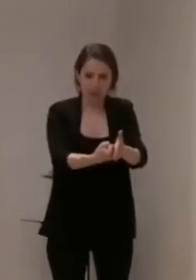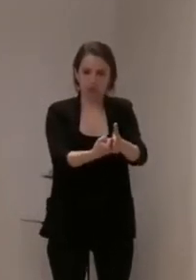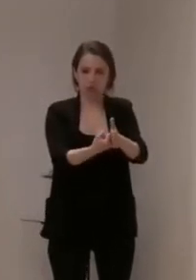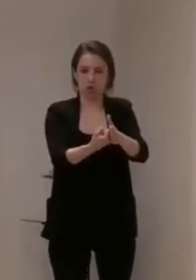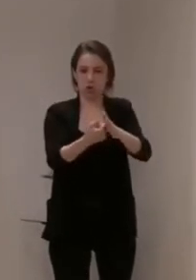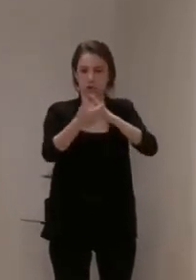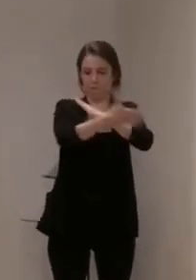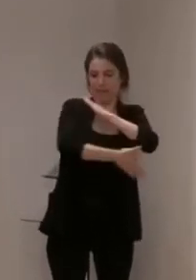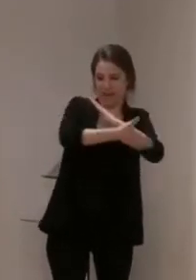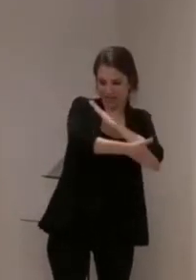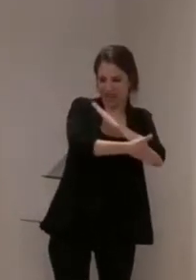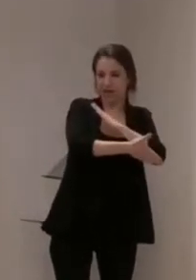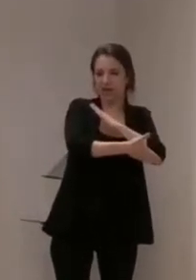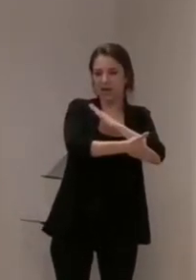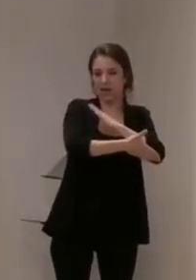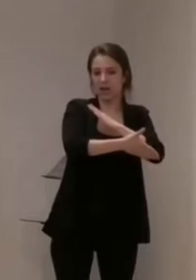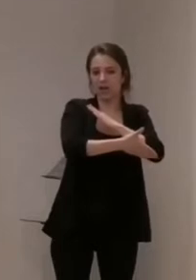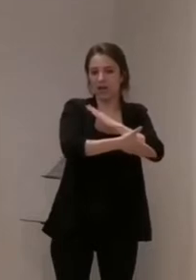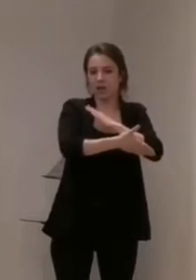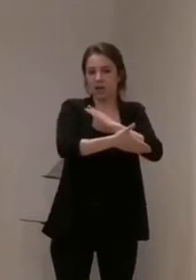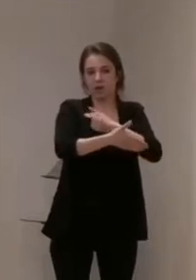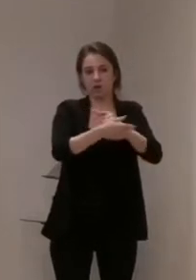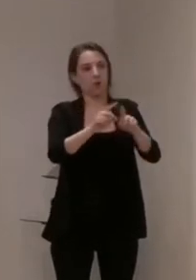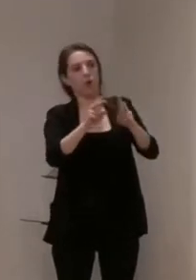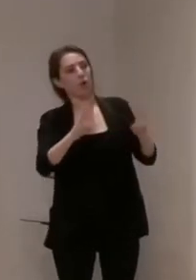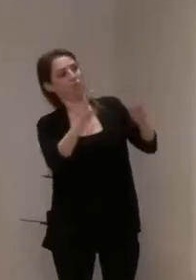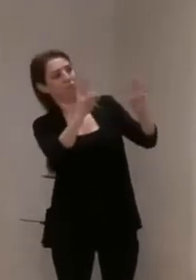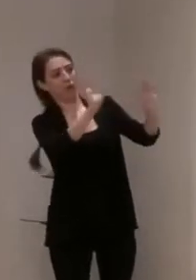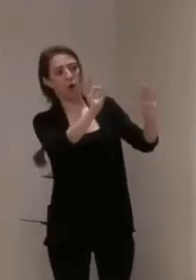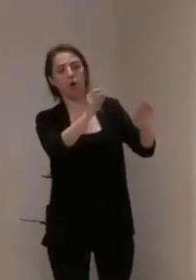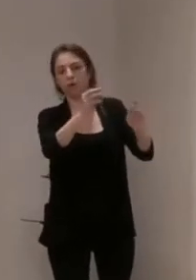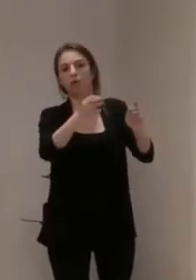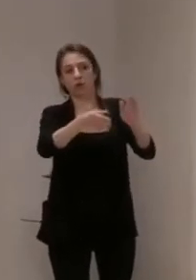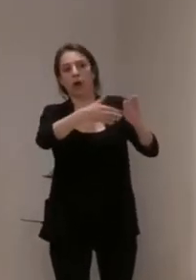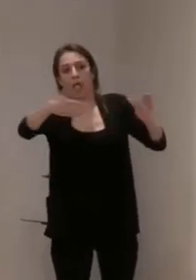la Laietana no és només que l'edifici no estigui ressignificat, sinó que té una ombra allargada.